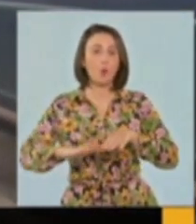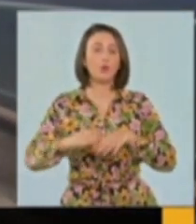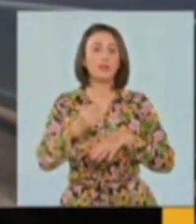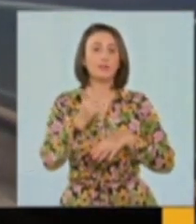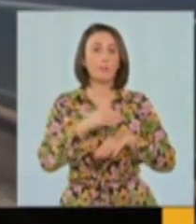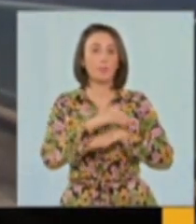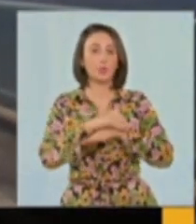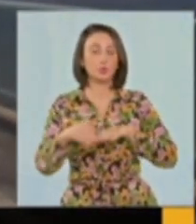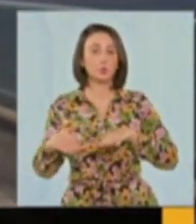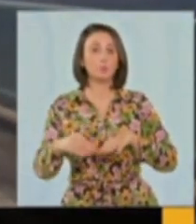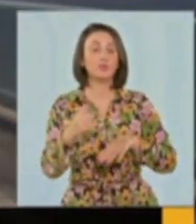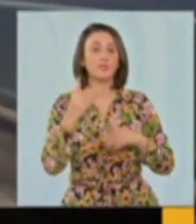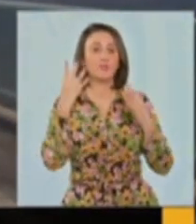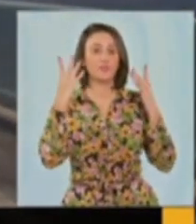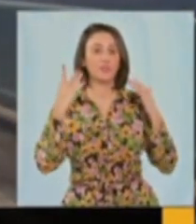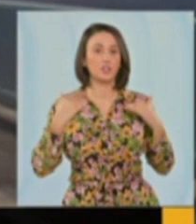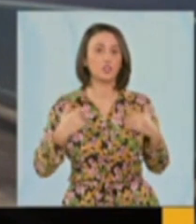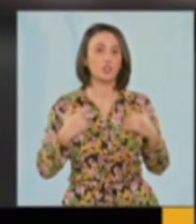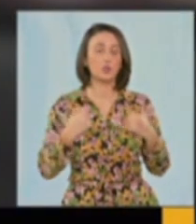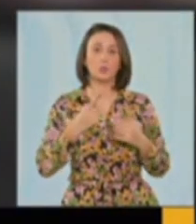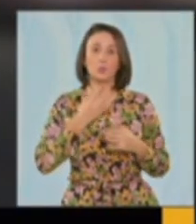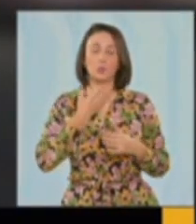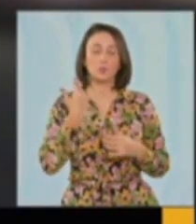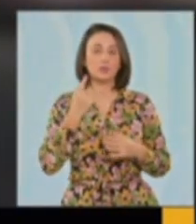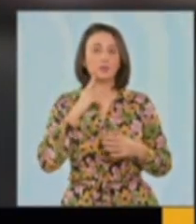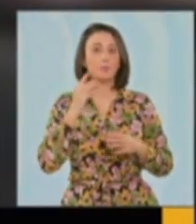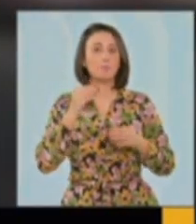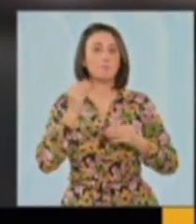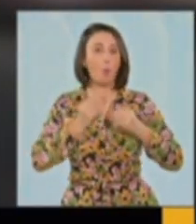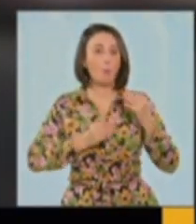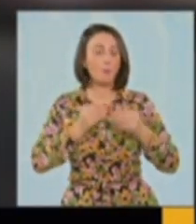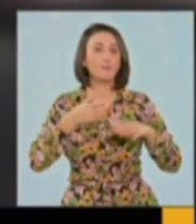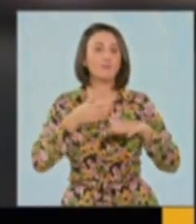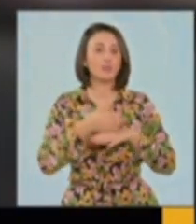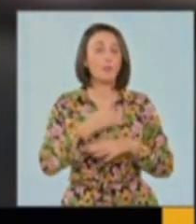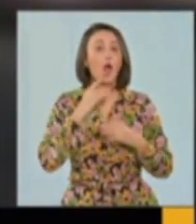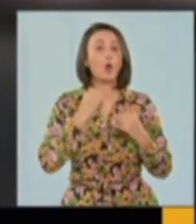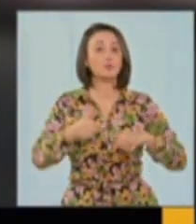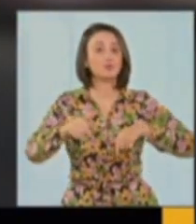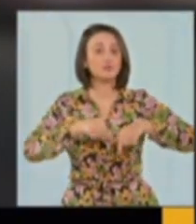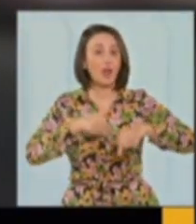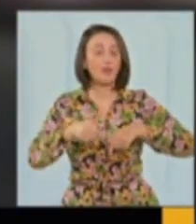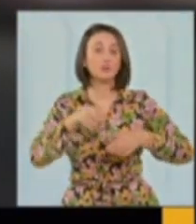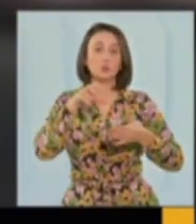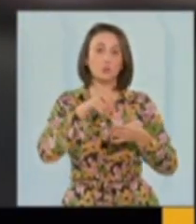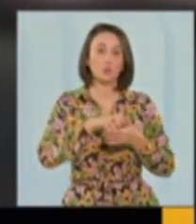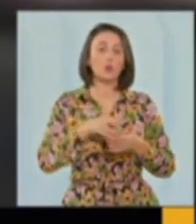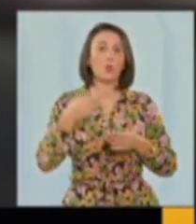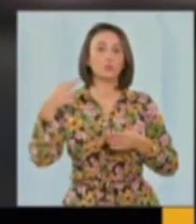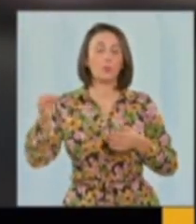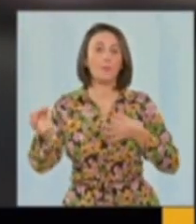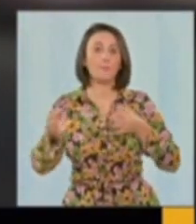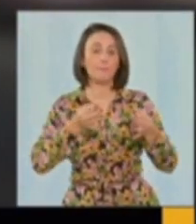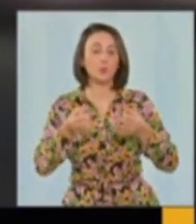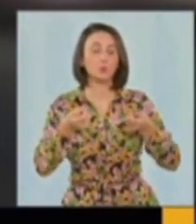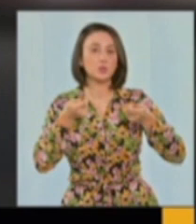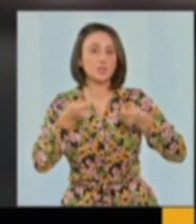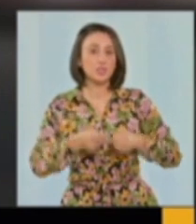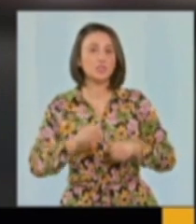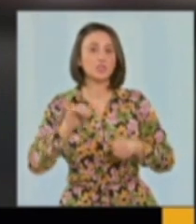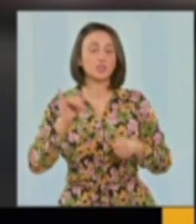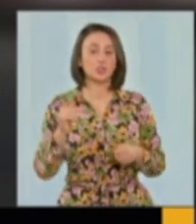pe carosabilă. Din fericire, nu sunt victime. În acest moment, traficul în zonă este încă restricționat,